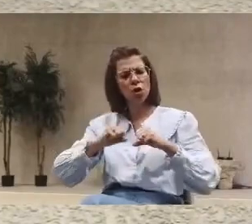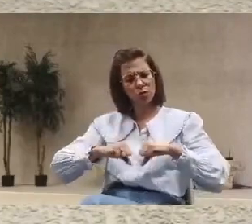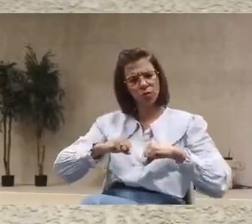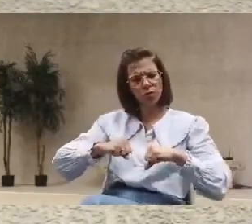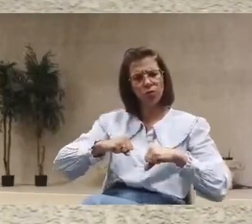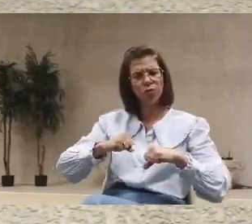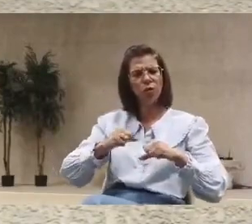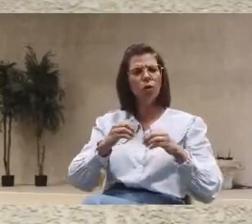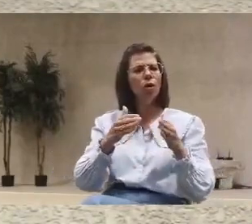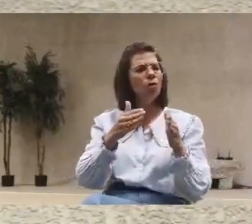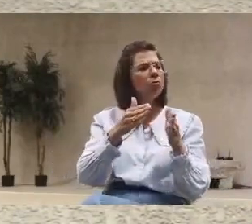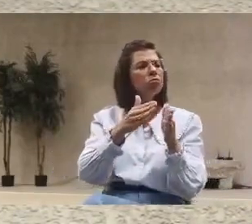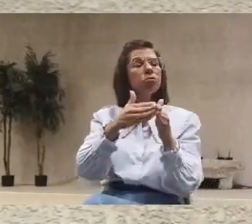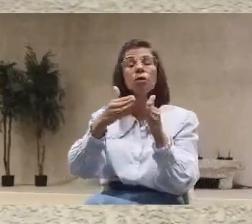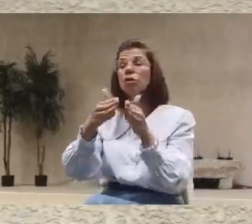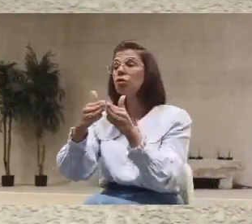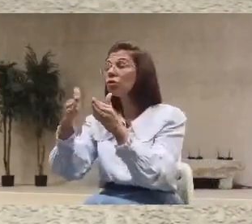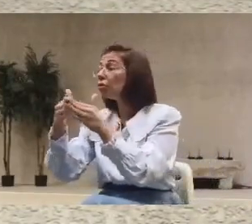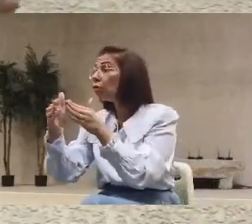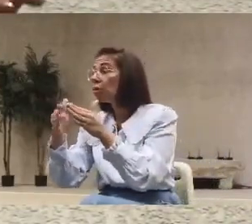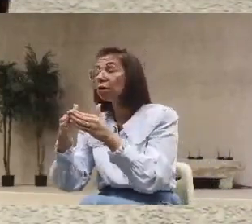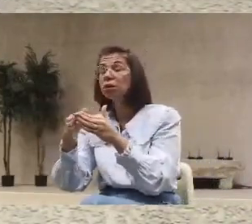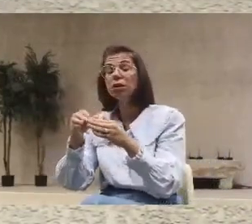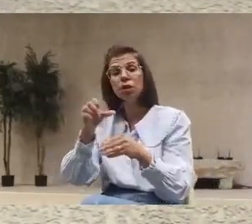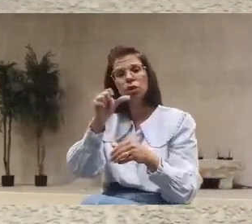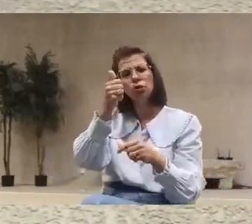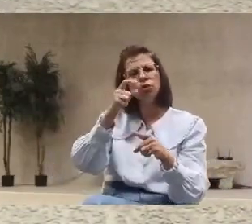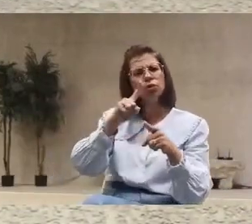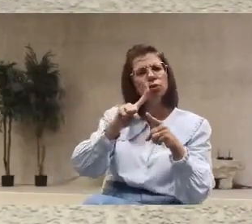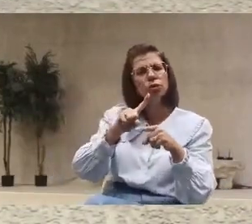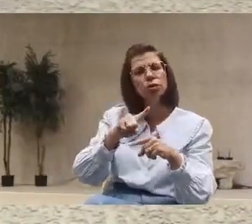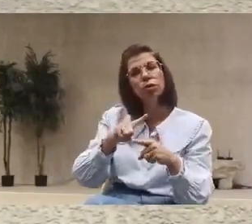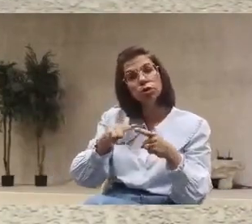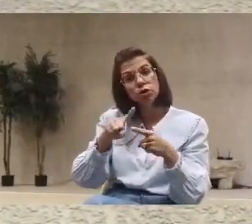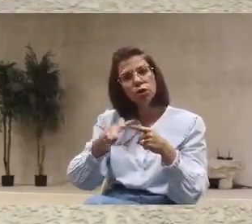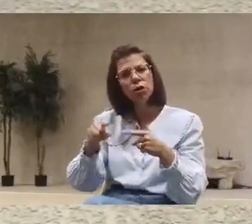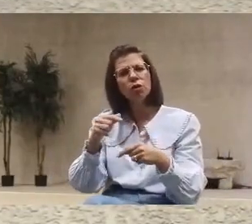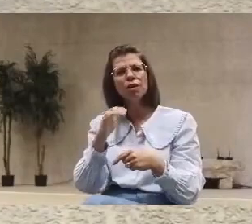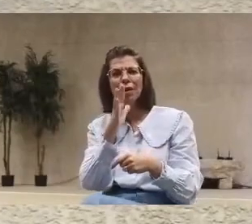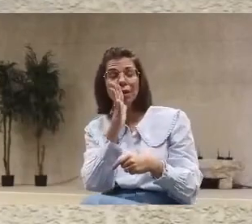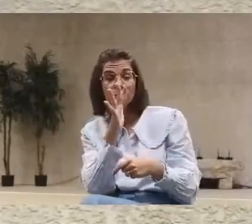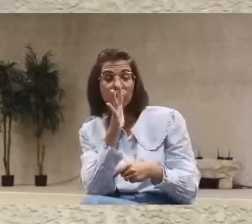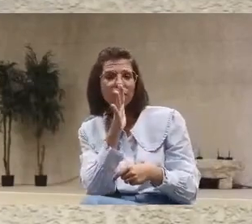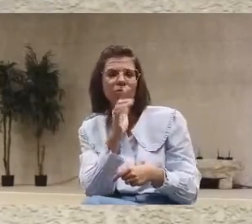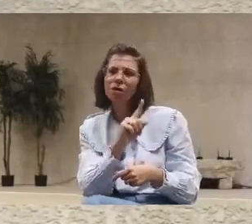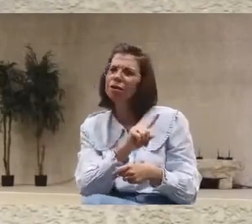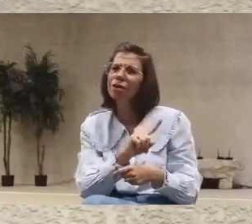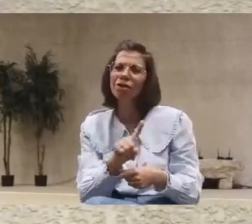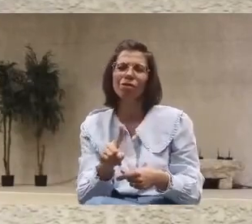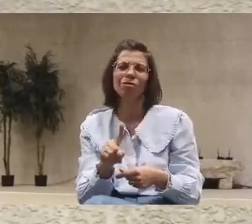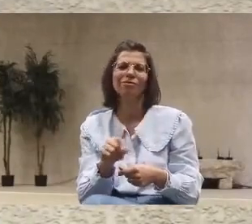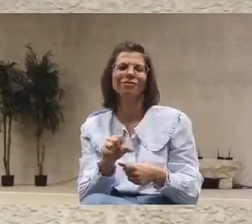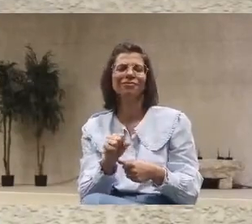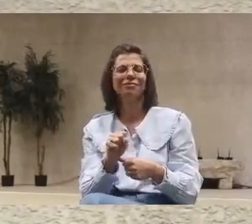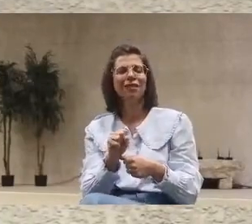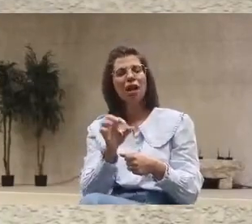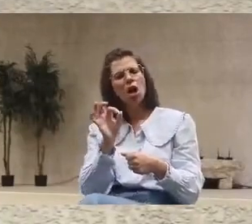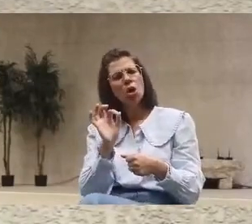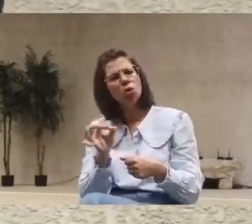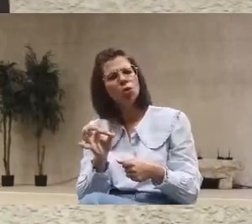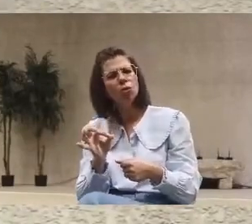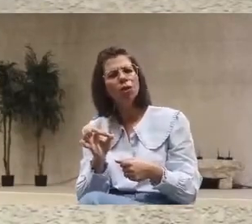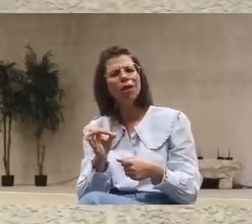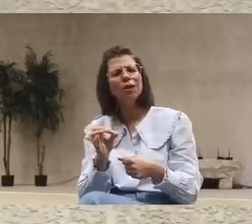Mais par la puissance du Saint-Esprit, par l'œuvre du Saint-Esprit, il est possible d